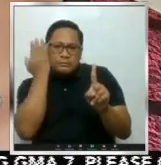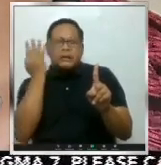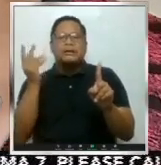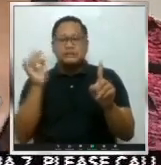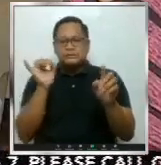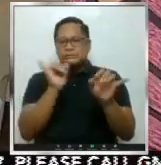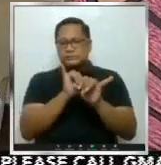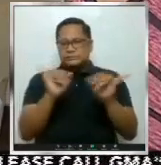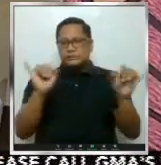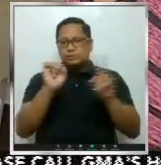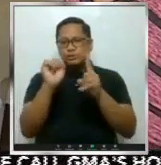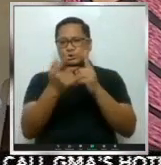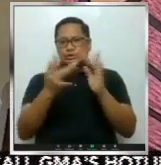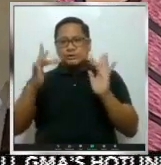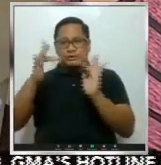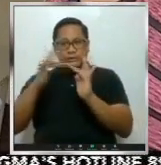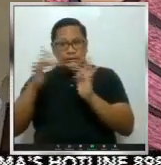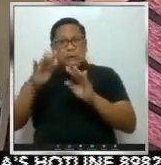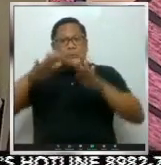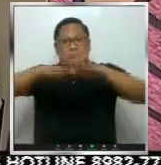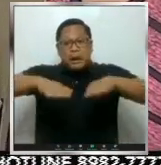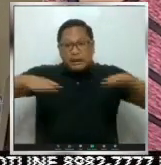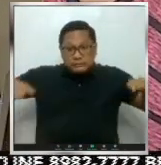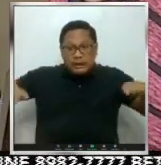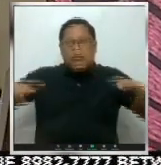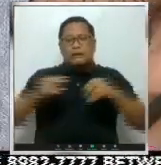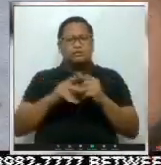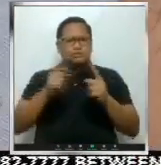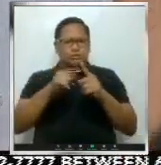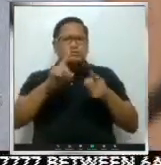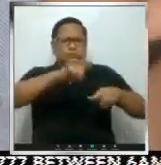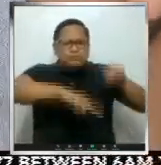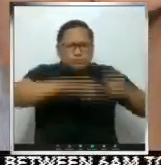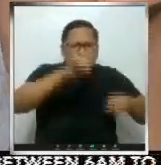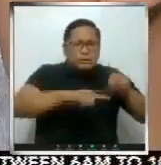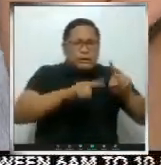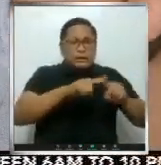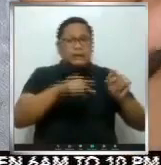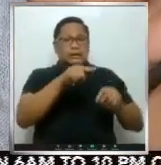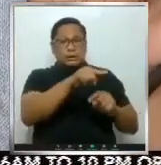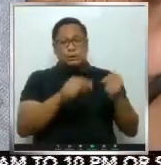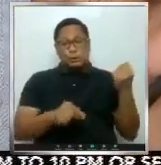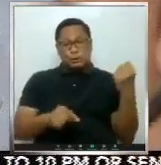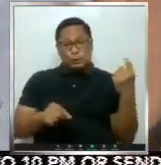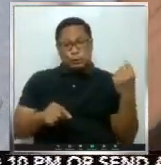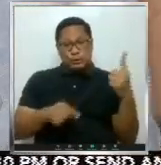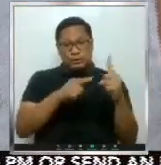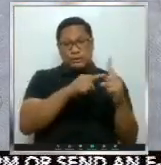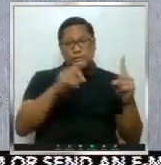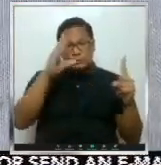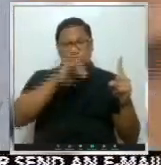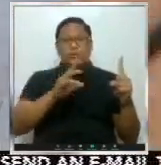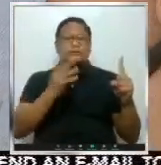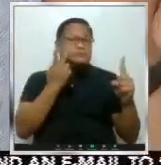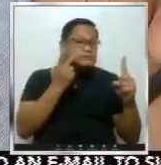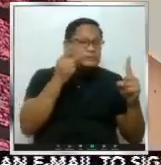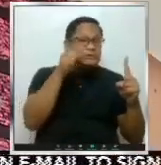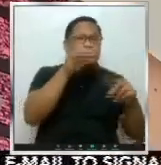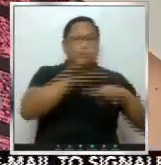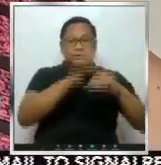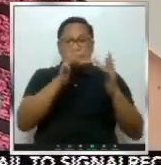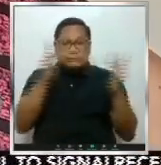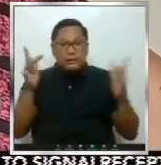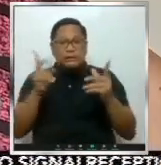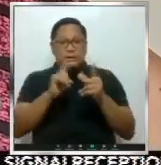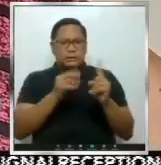media profile ng isang bata para kaibiganin ang kanyang 11 anyos na target na nakita lang niya online. Nang makuha ang loob,